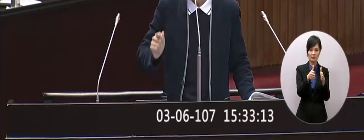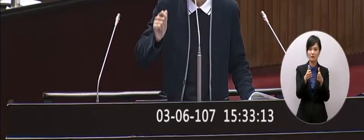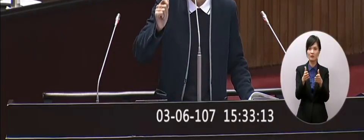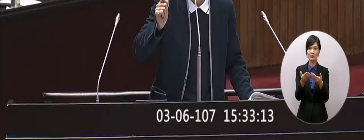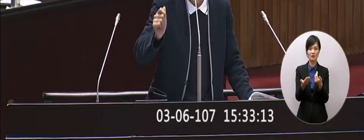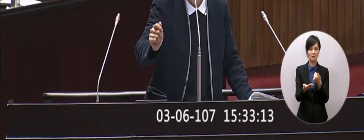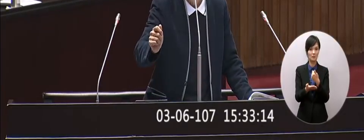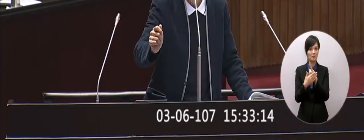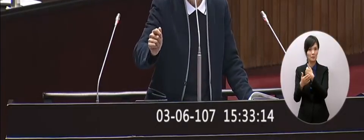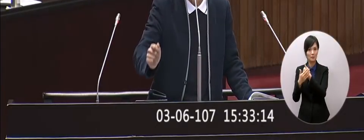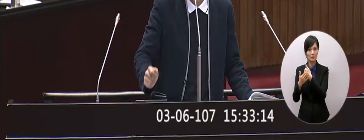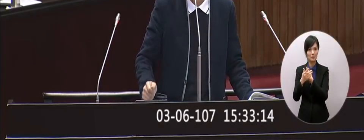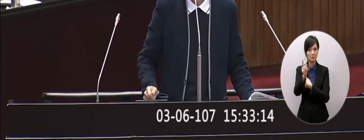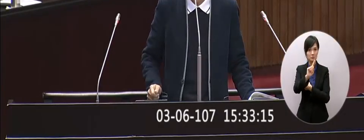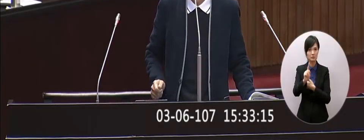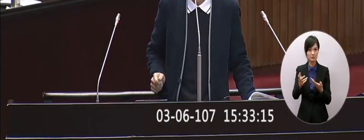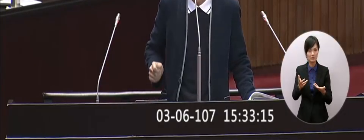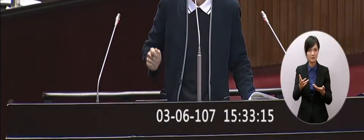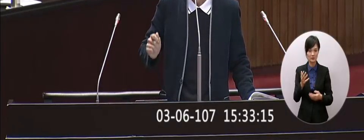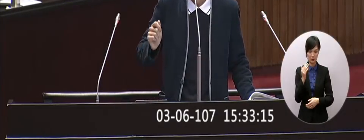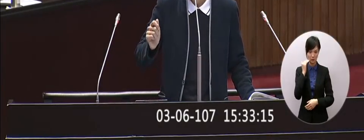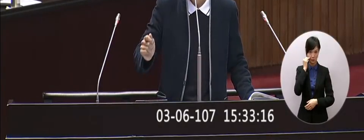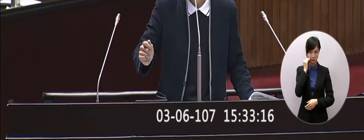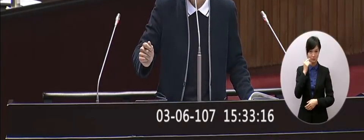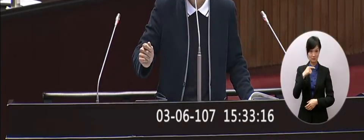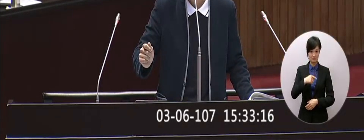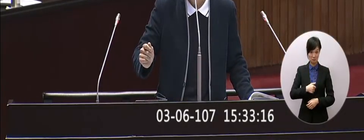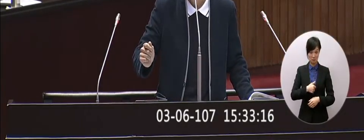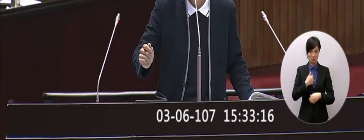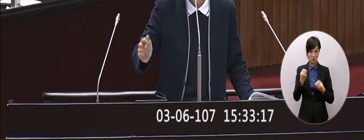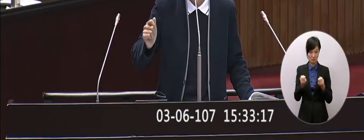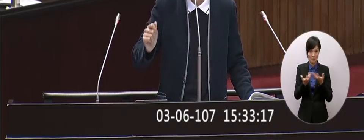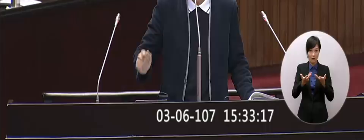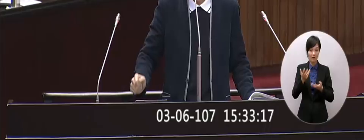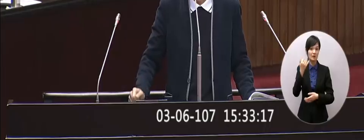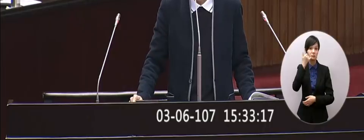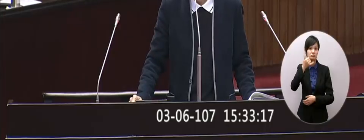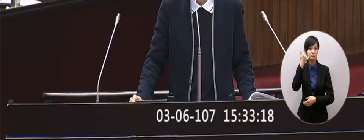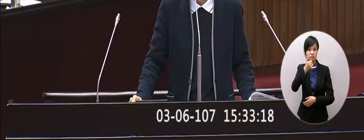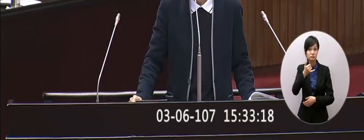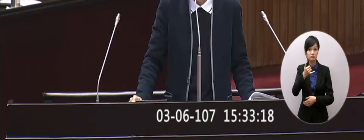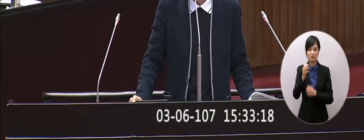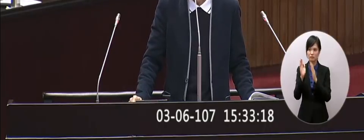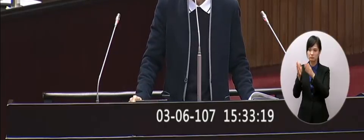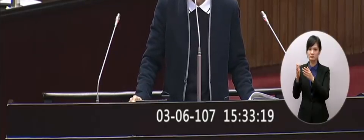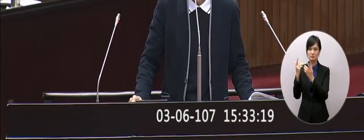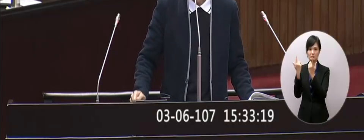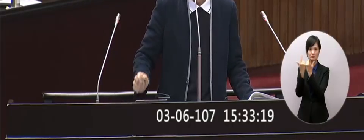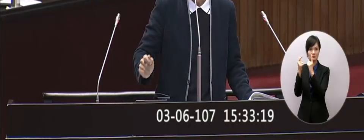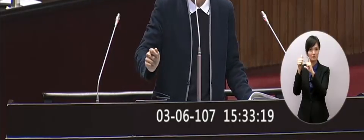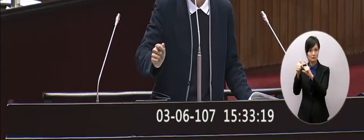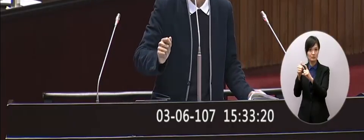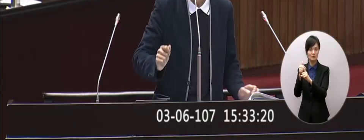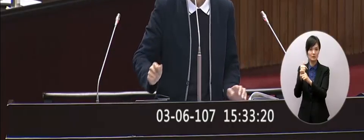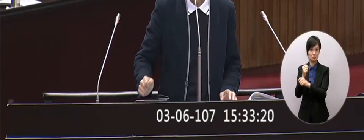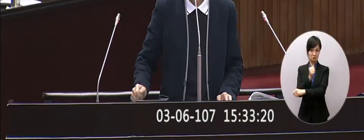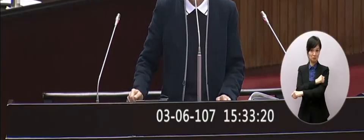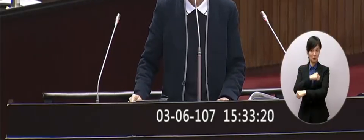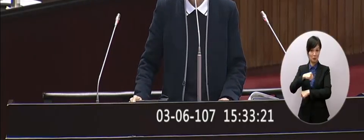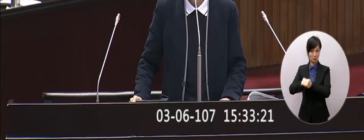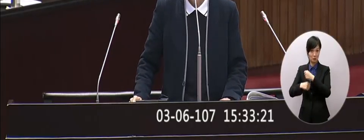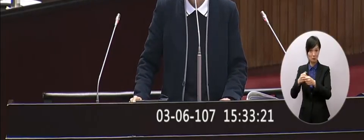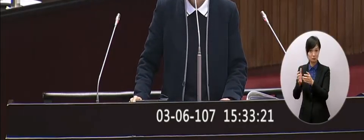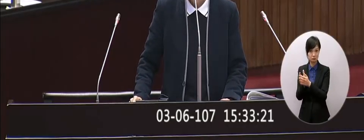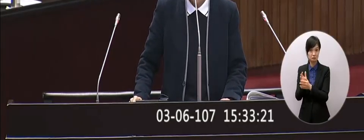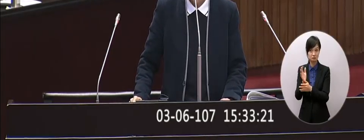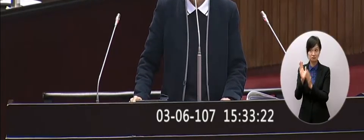者他发生在基隆可能就要找北区劳检分署。面对的这些的